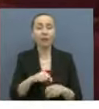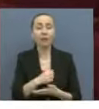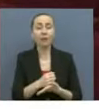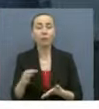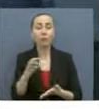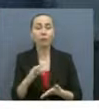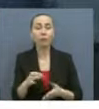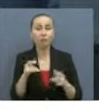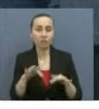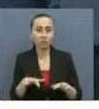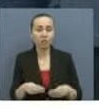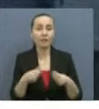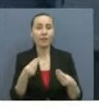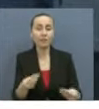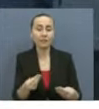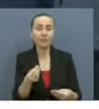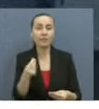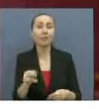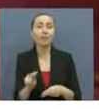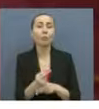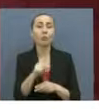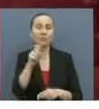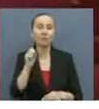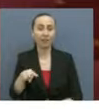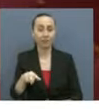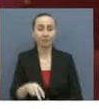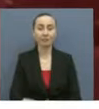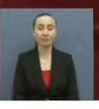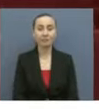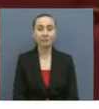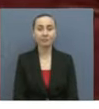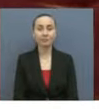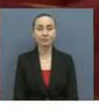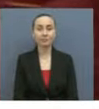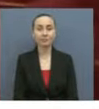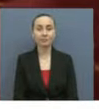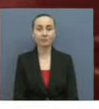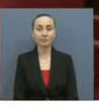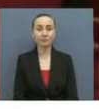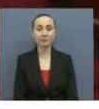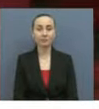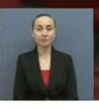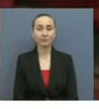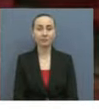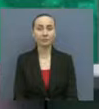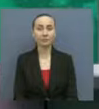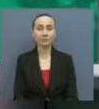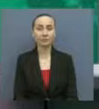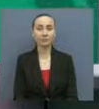решение выделить деньги на ремонт зала. Нурсултан Ибраев, Ермек Махметов, Жахангер Мукамбетов, Кокши Ахпарат.